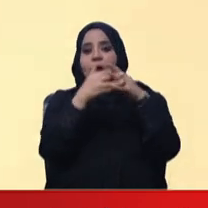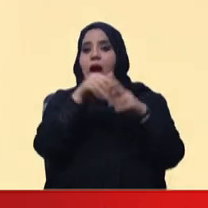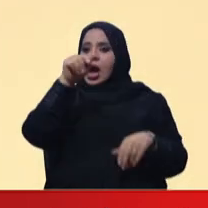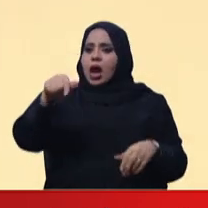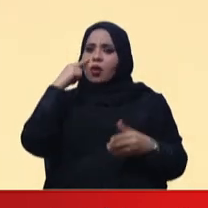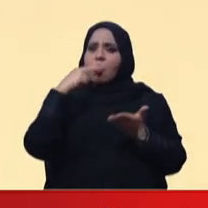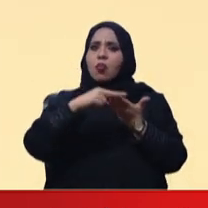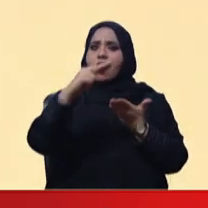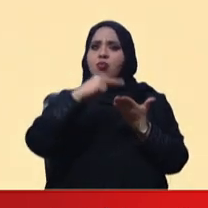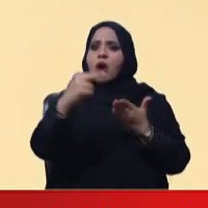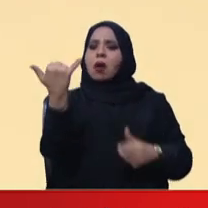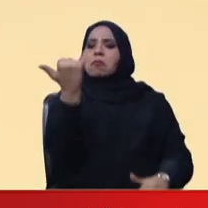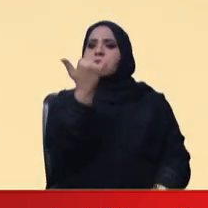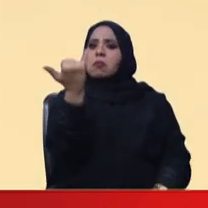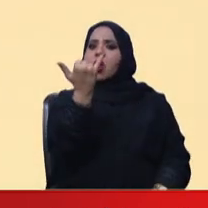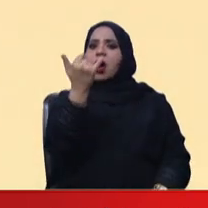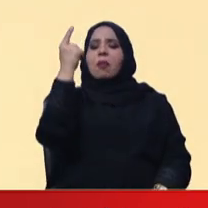هامة يبعث بها